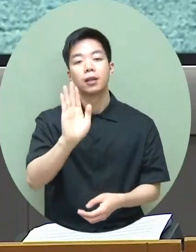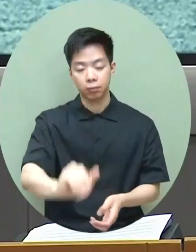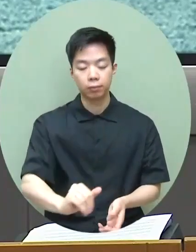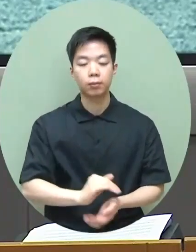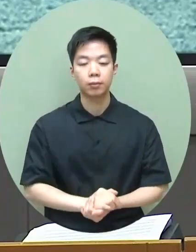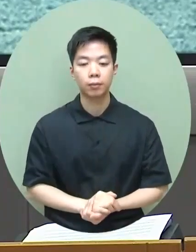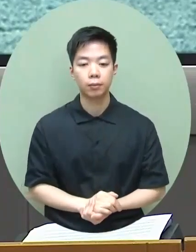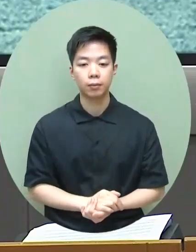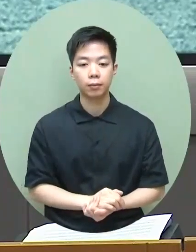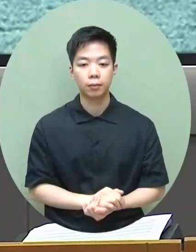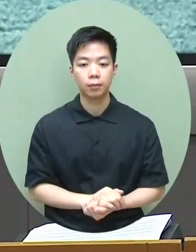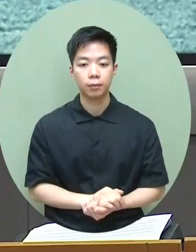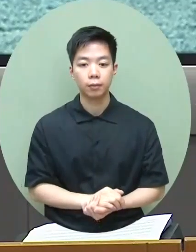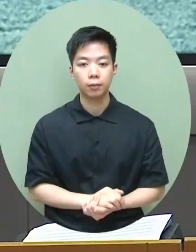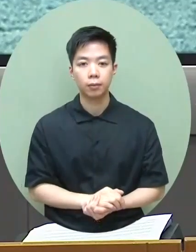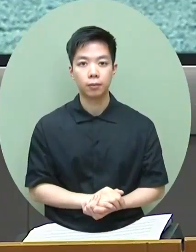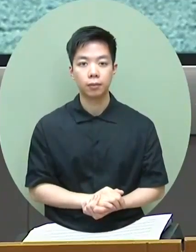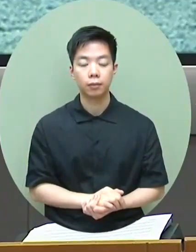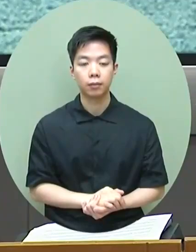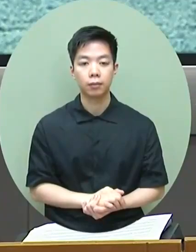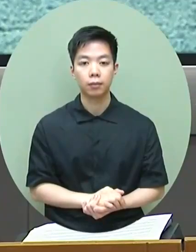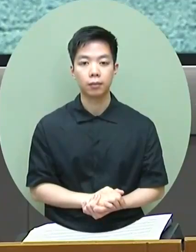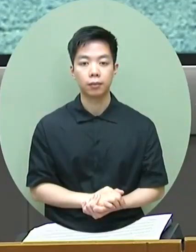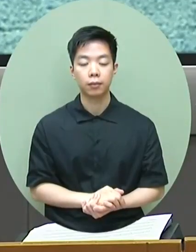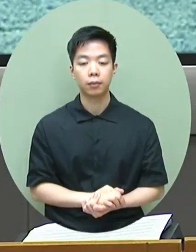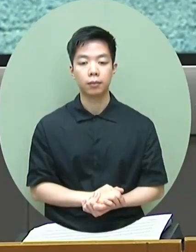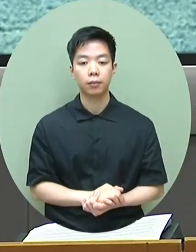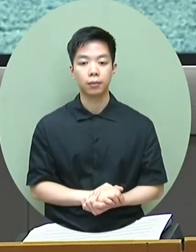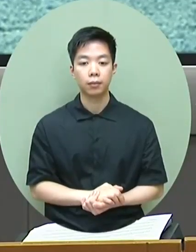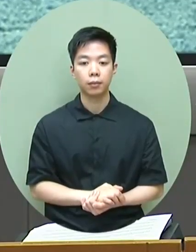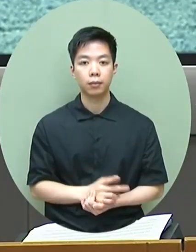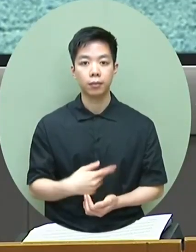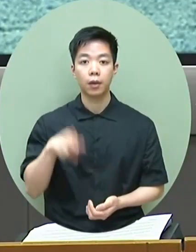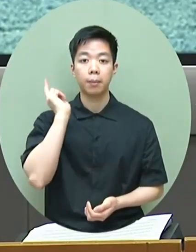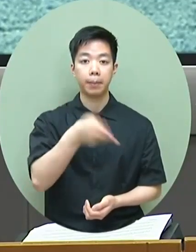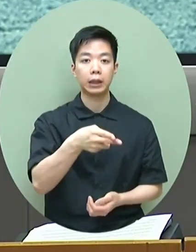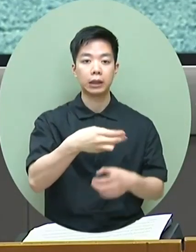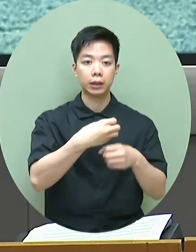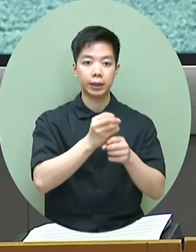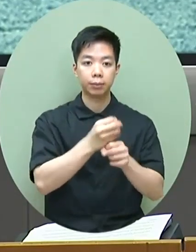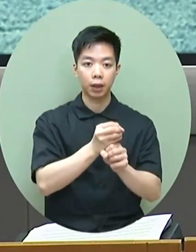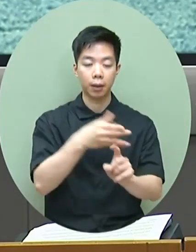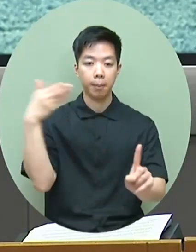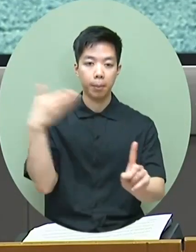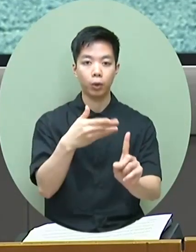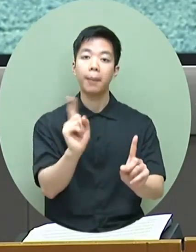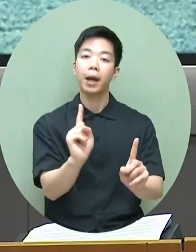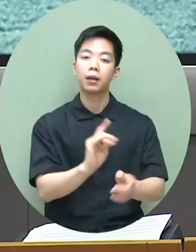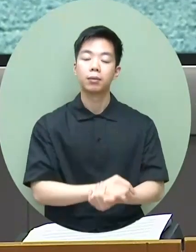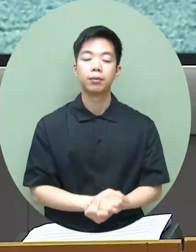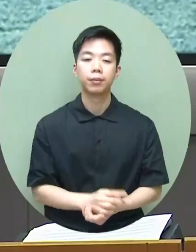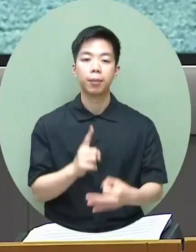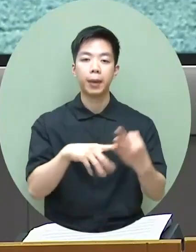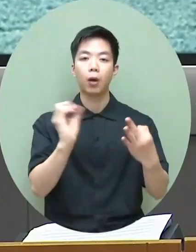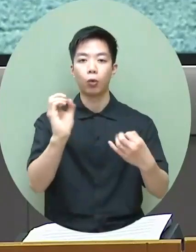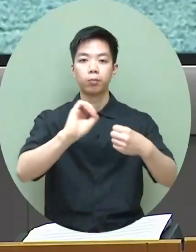那个强制检测那里都是希望呢，就是因为其实 Omicron 都是那个潜伏